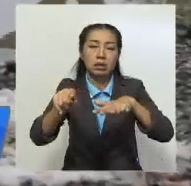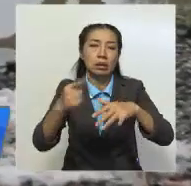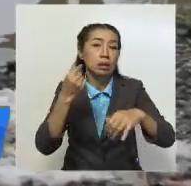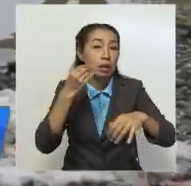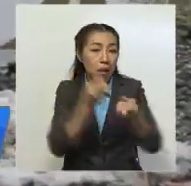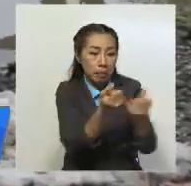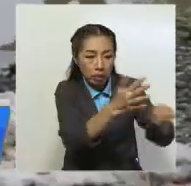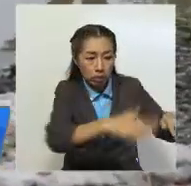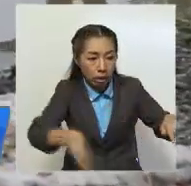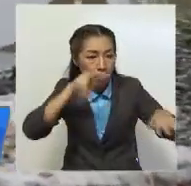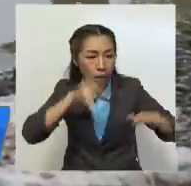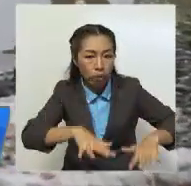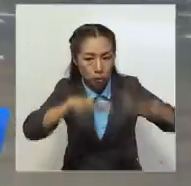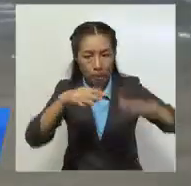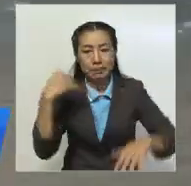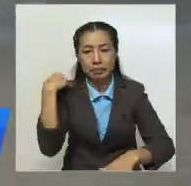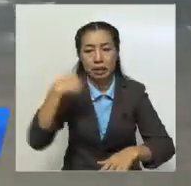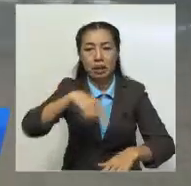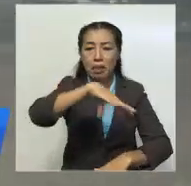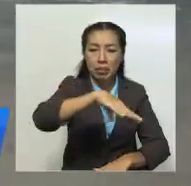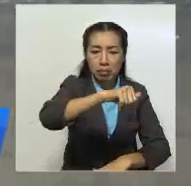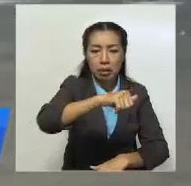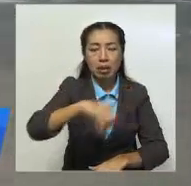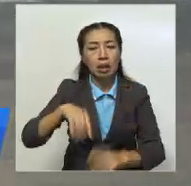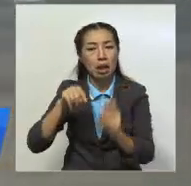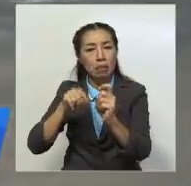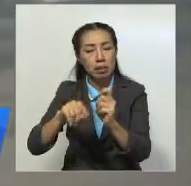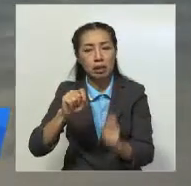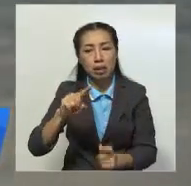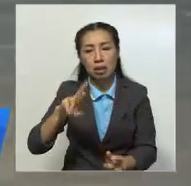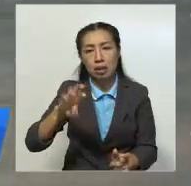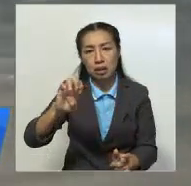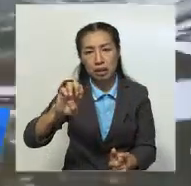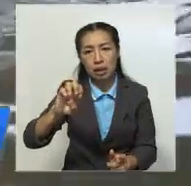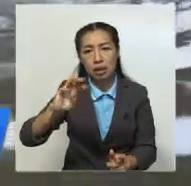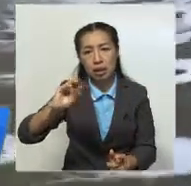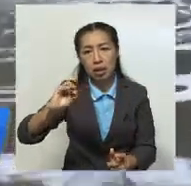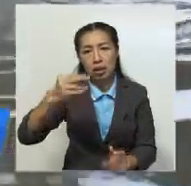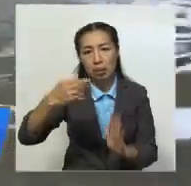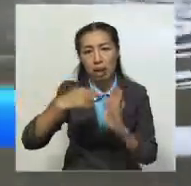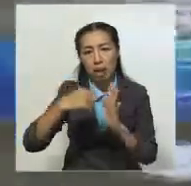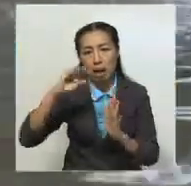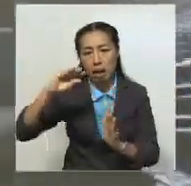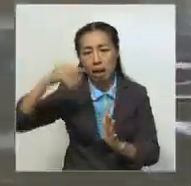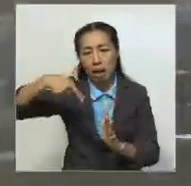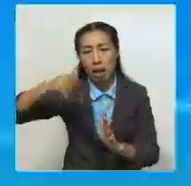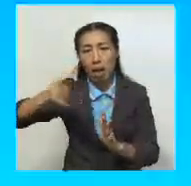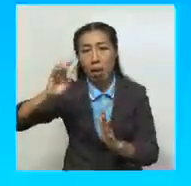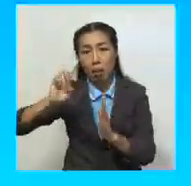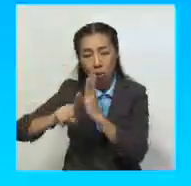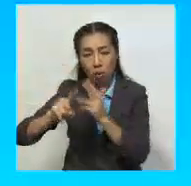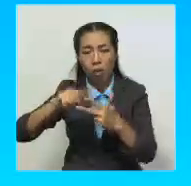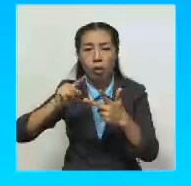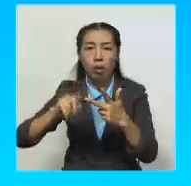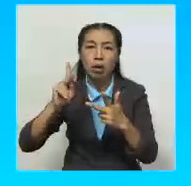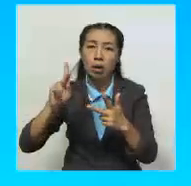ให้พื้นที่ลุ่มต่ำนะครับมีน้ำท่วมทั้งในบริเวณอำเภอเมืองอำเภอศรีมหาโพธินะครับขออภัยศรีมหาโพธินะครับแล้วก็อำเภอกบิลบุรีนะครับ